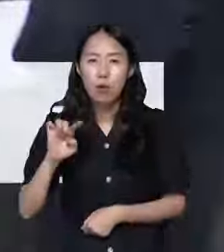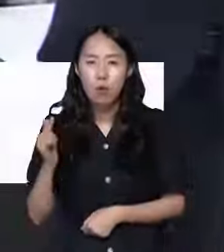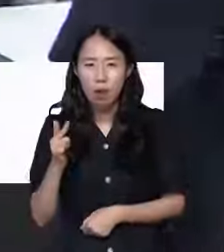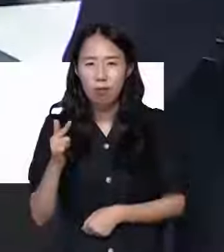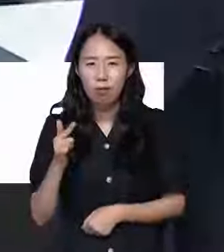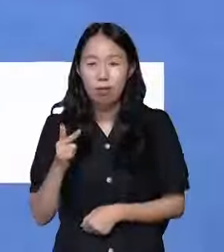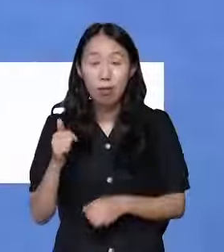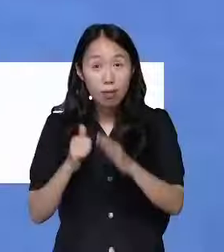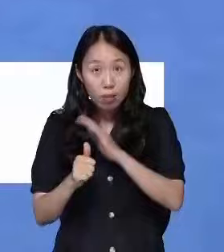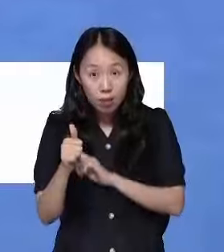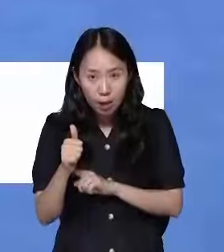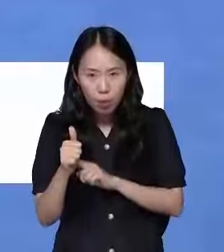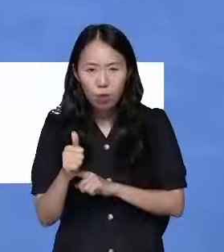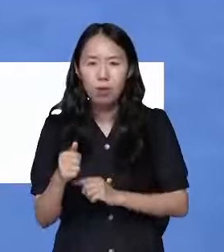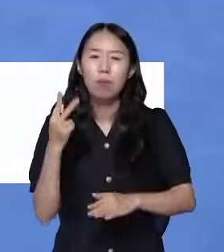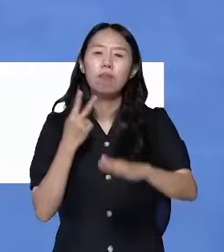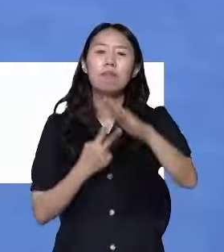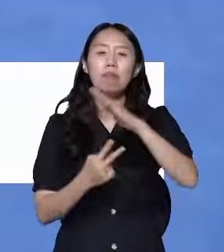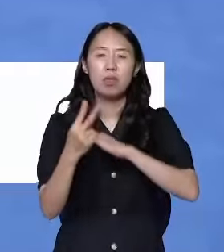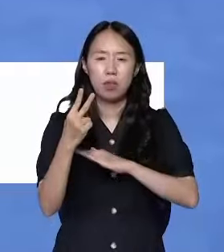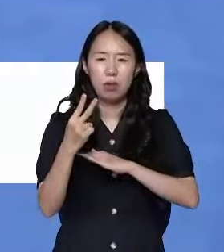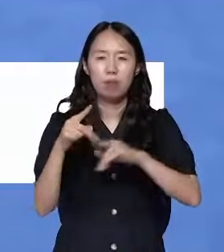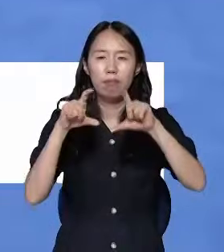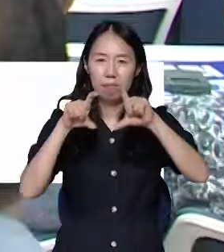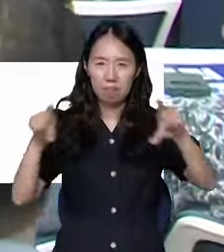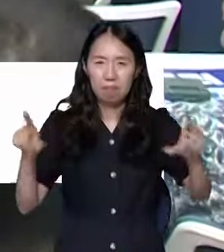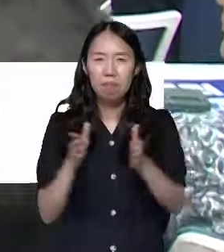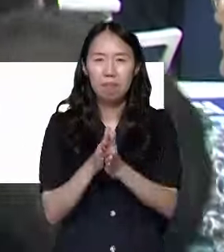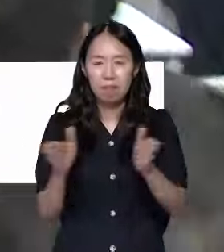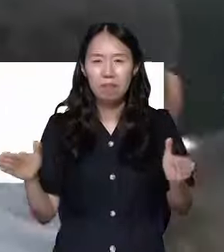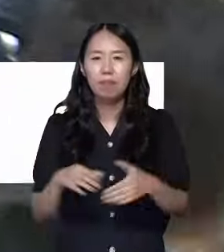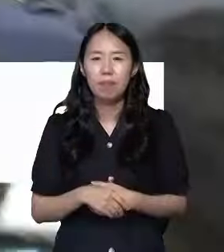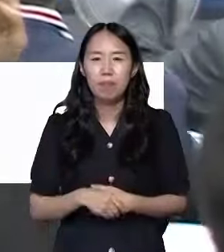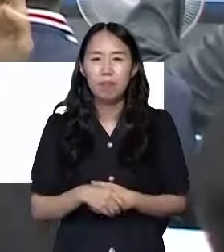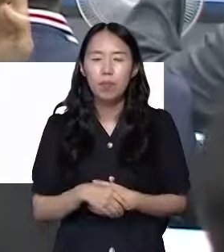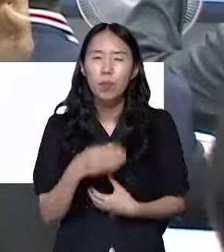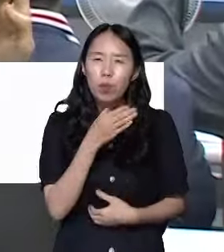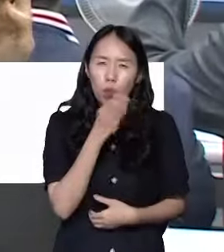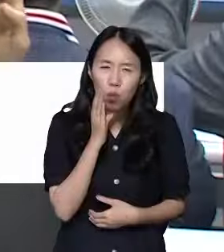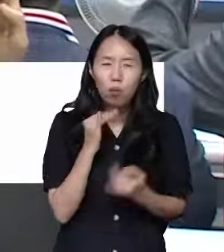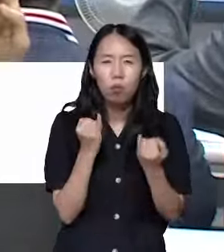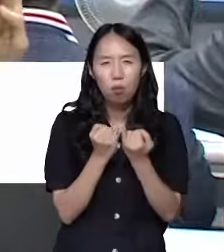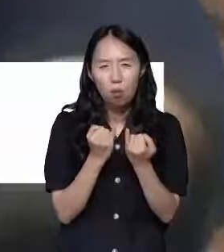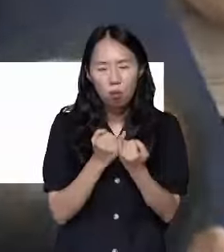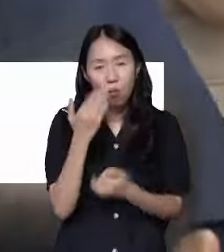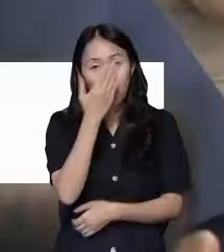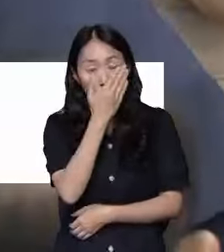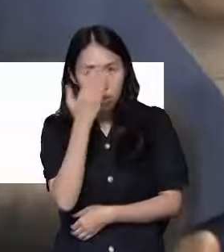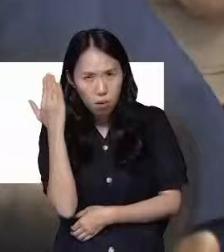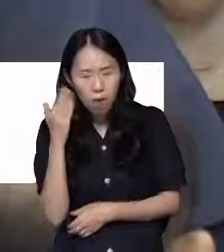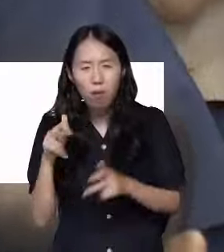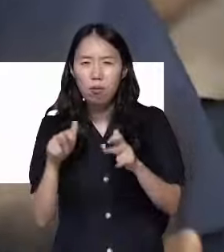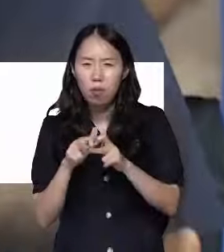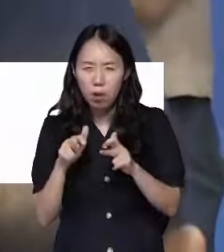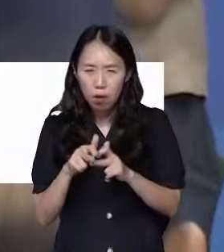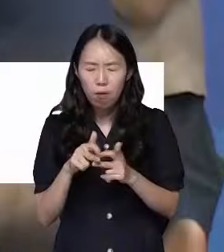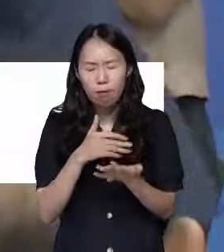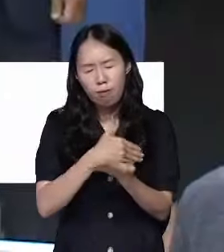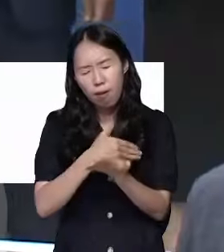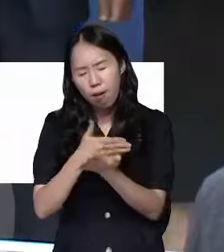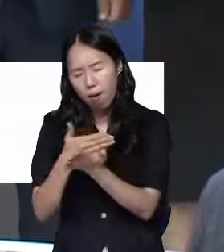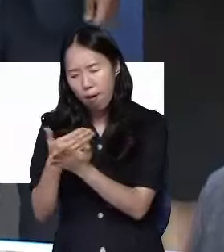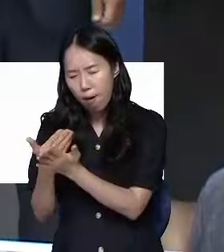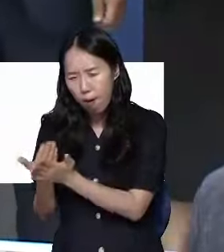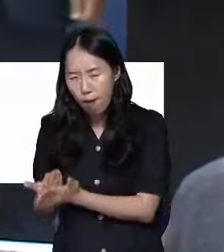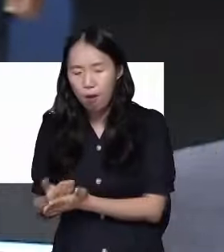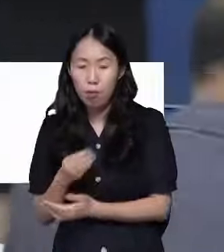공식 선거 일정을 비전 선포식으로 시작했습니다. 노인과 여성, 청년, 장애인 등 다양한